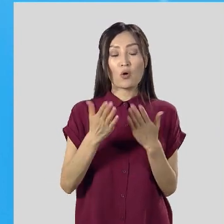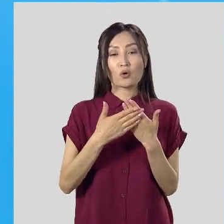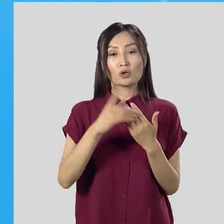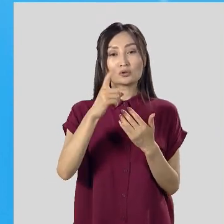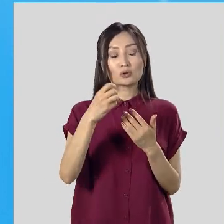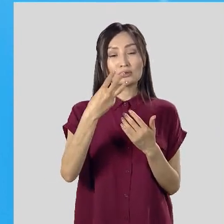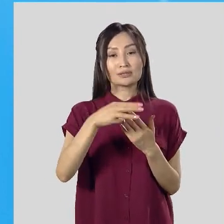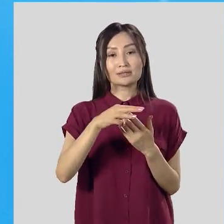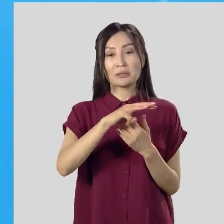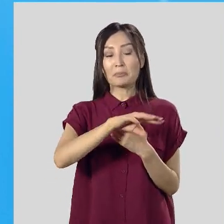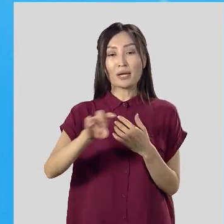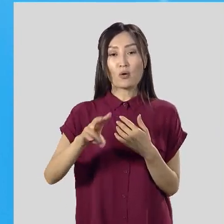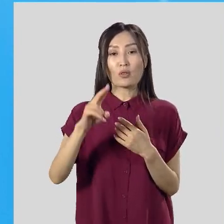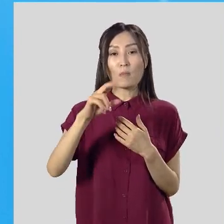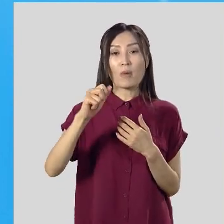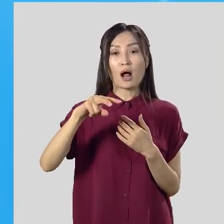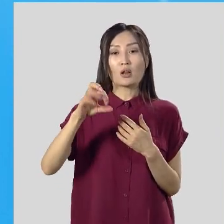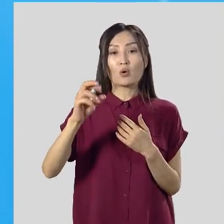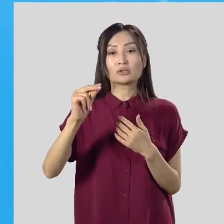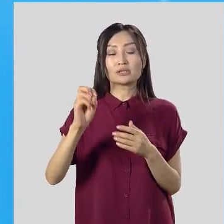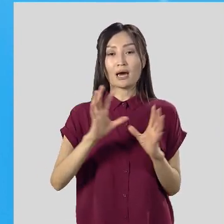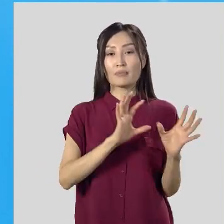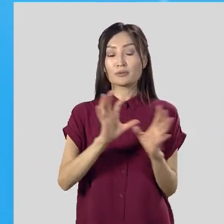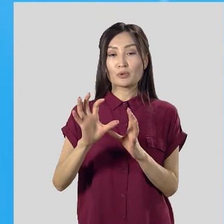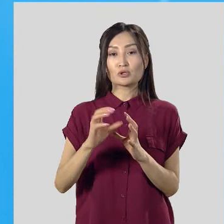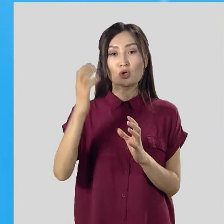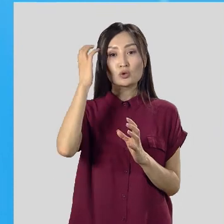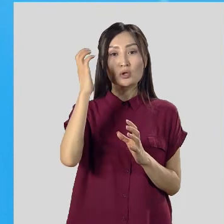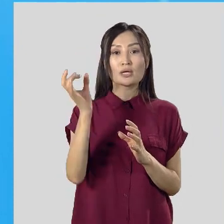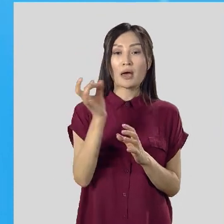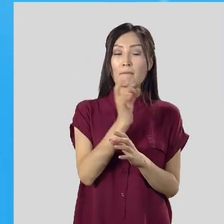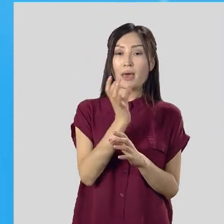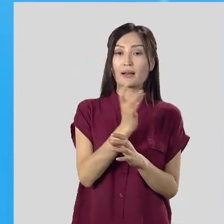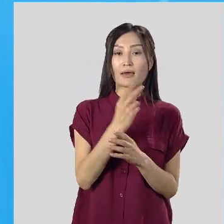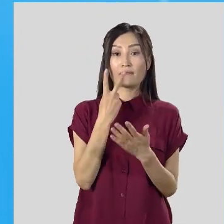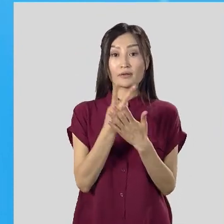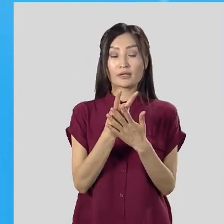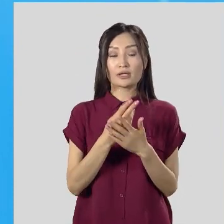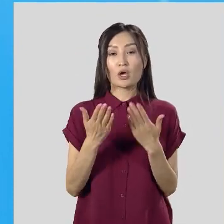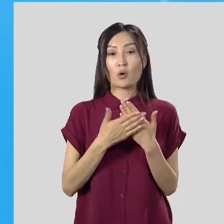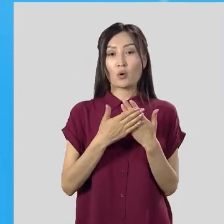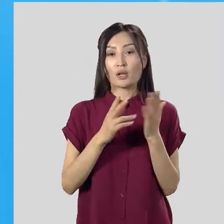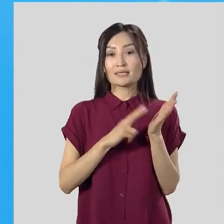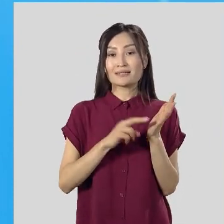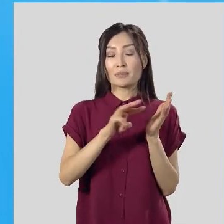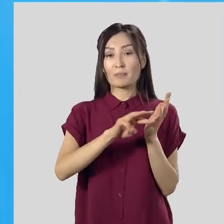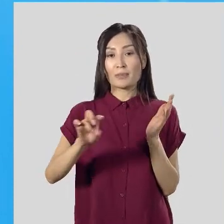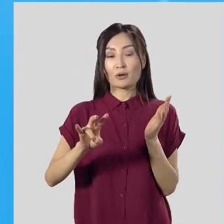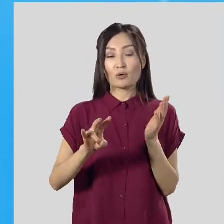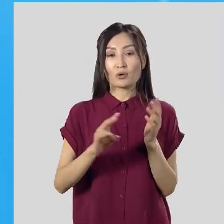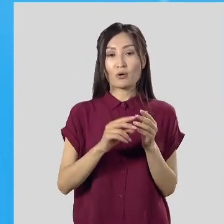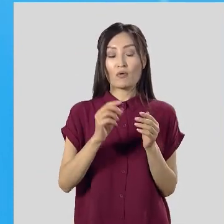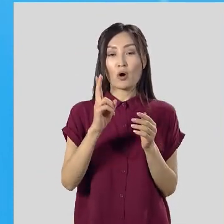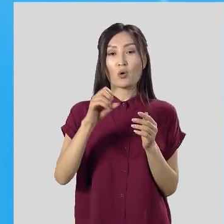130 миллионов палочек, обеспечивающих черно-белое видение, и около 7 миллионов